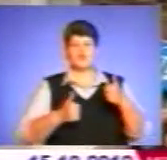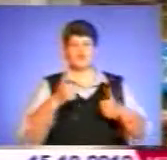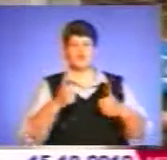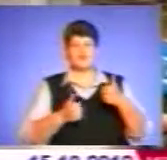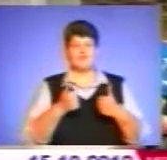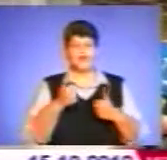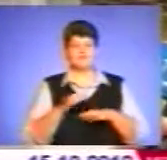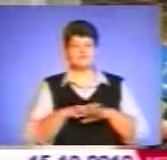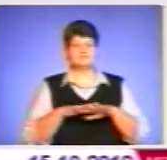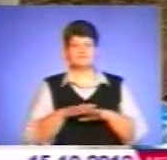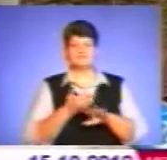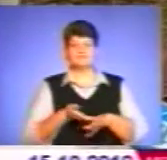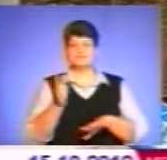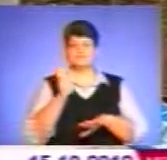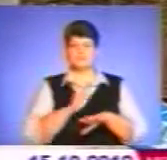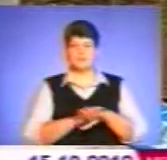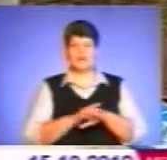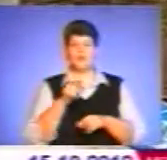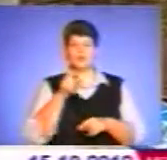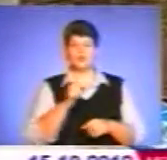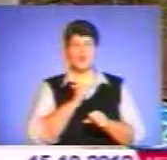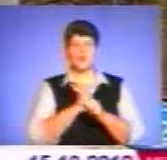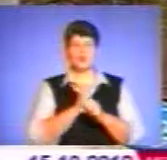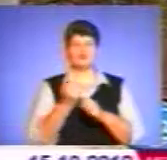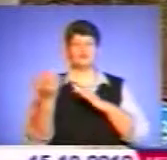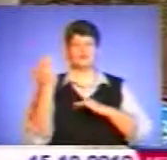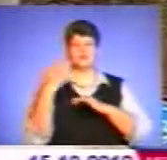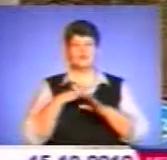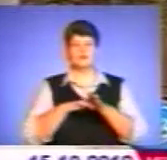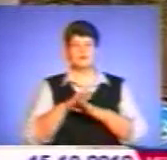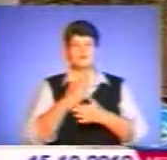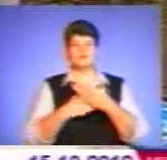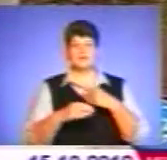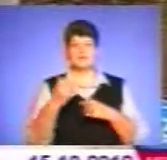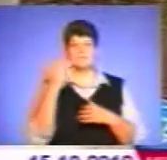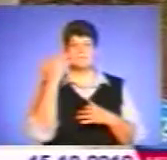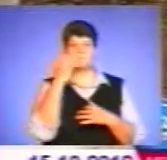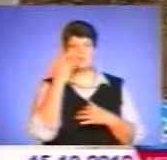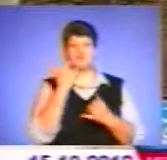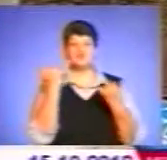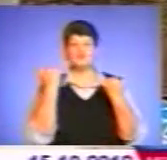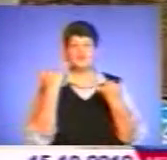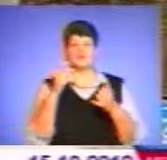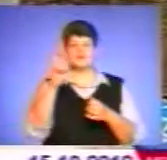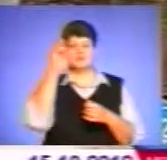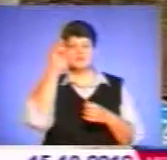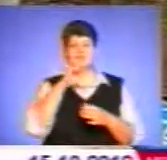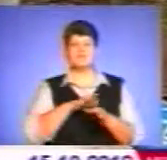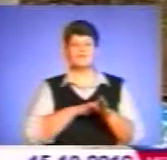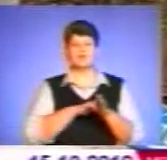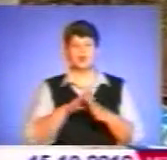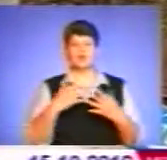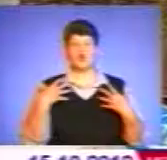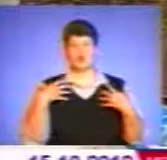ринку надзвичайно важко. Оту роботу, яку виконували інваліди по зору, сьогодні в державі, як то кажуть, виконують